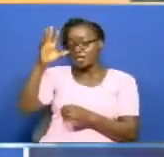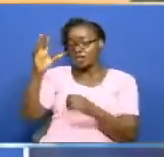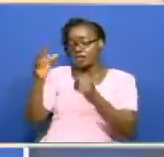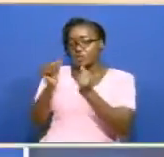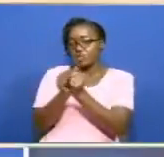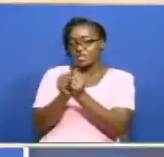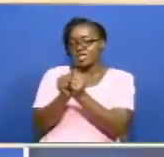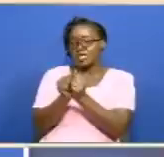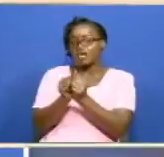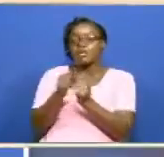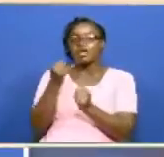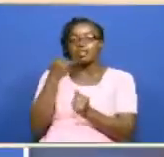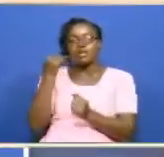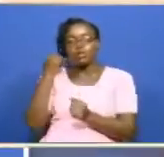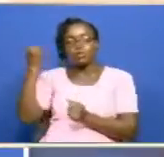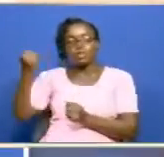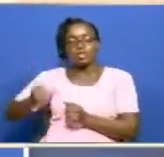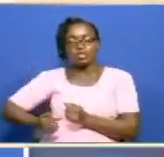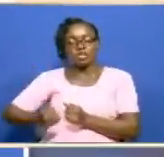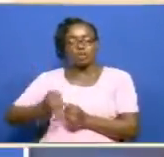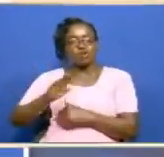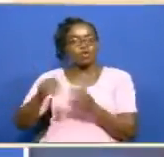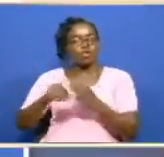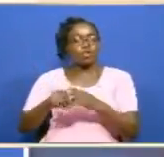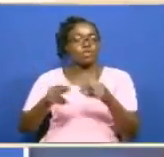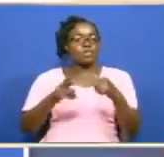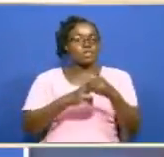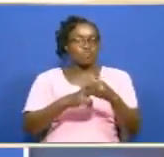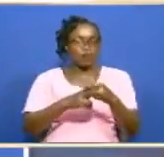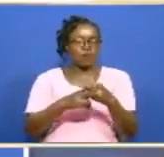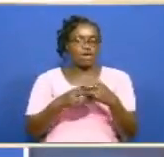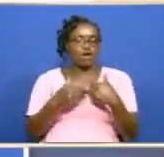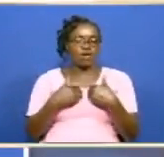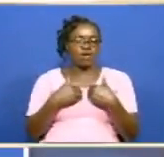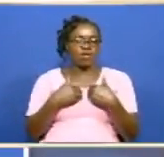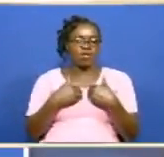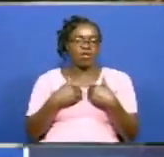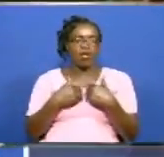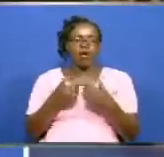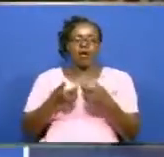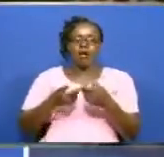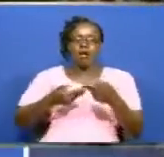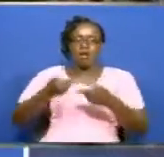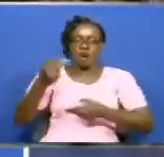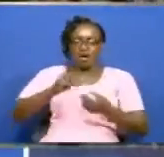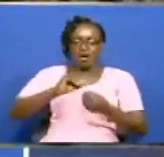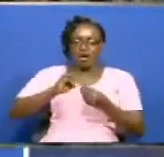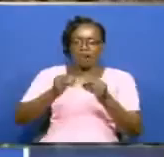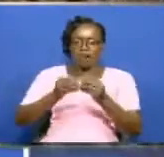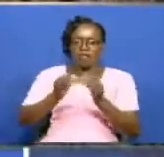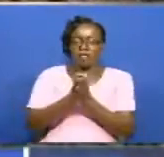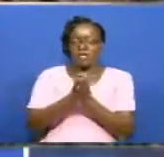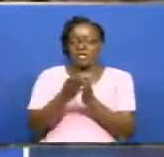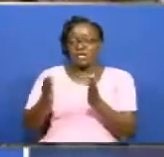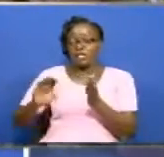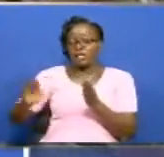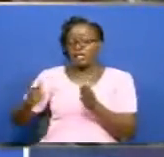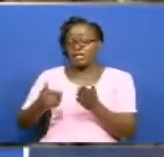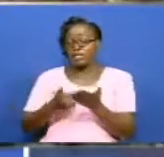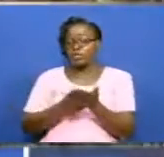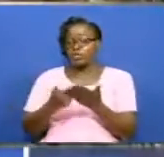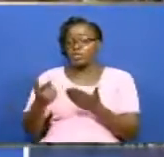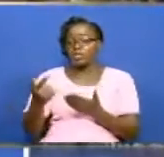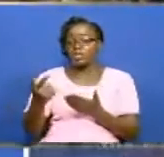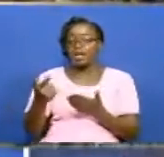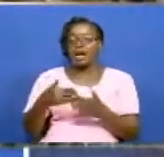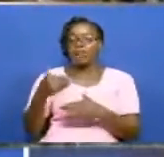ilhali kaunti za Nakuru na Kajiado zilinakili visa 7 kila moja. Kuongezeka kwa visa hivyo kwenye kaunti zingine kumejiri wiki moja baada ya